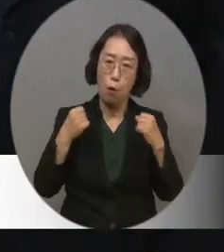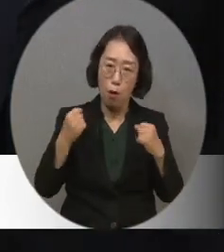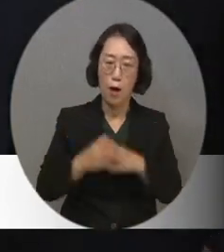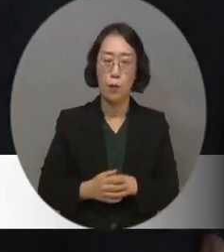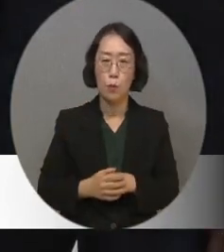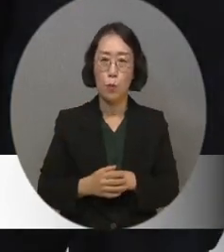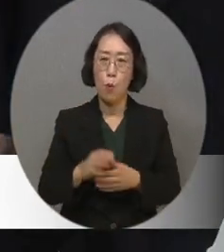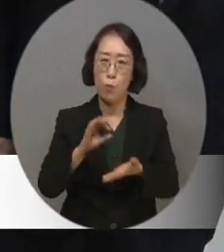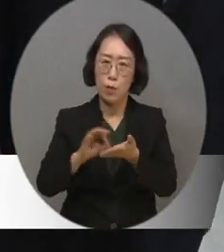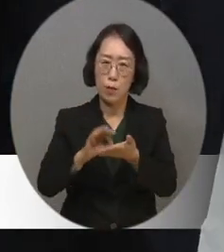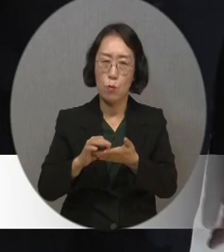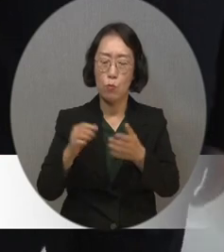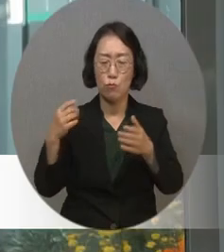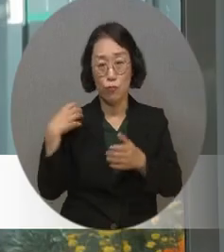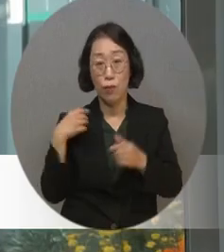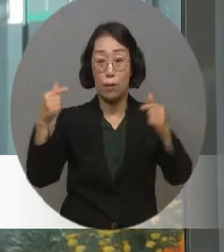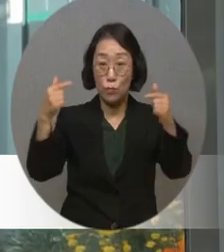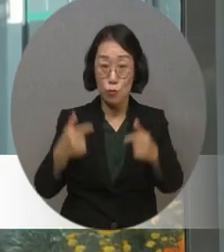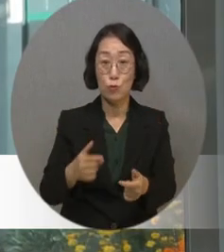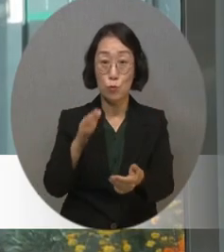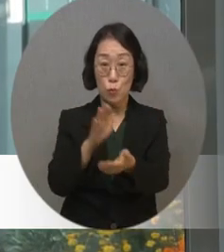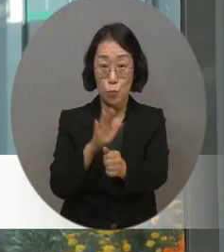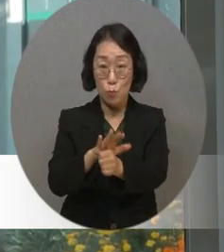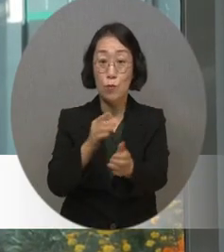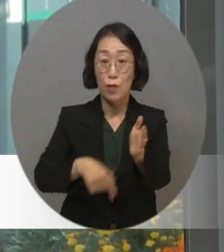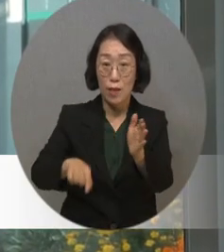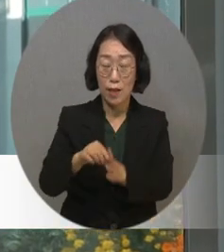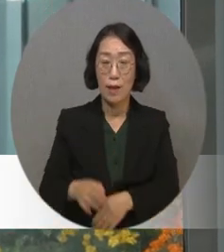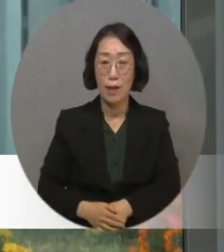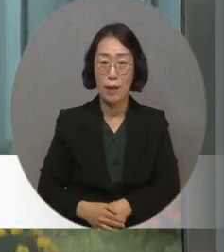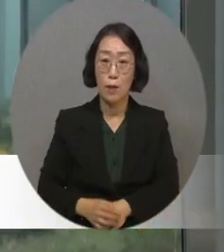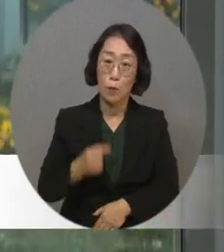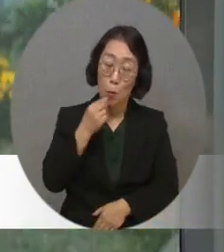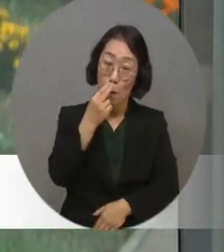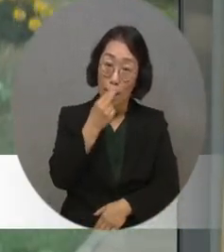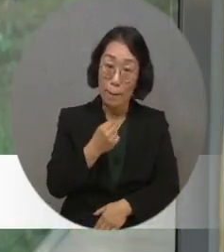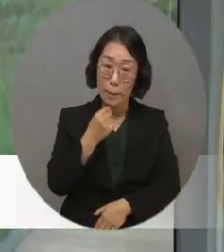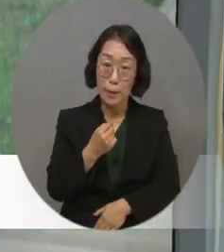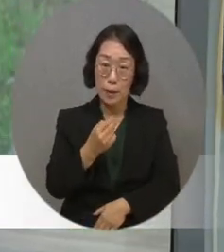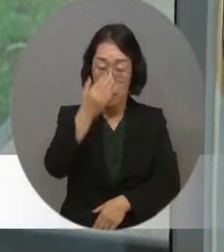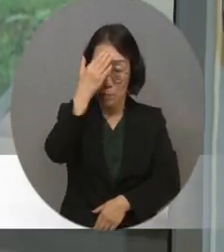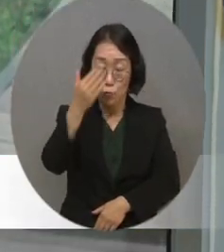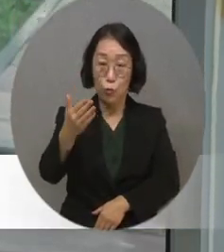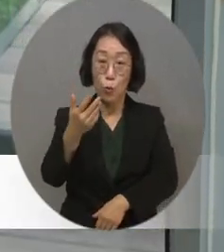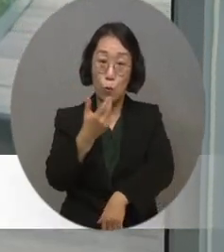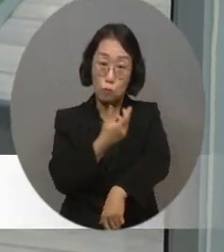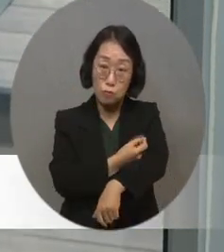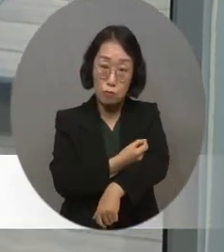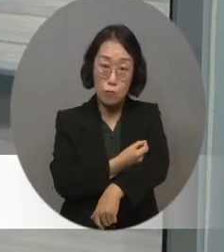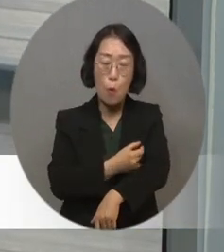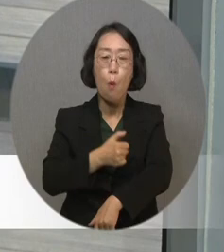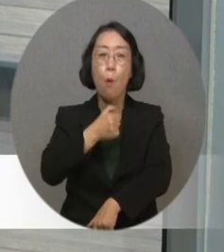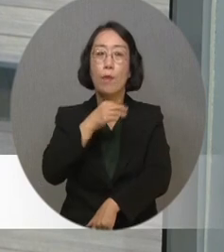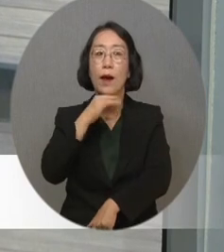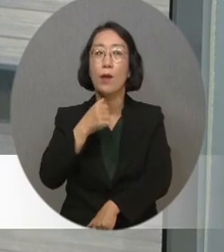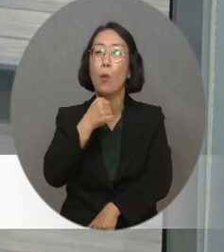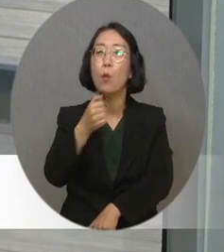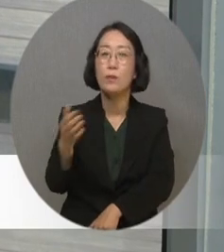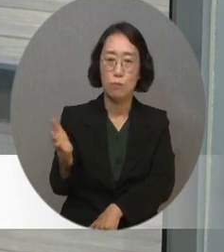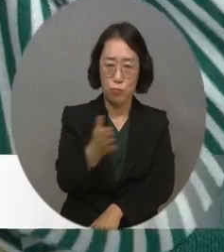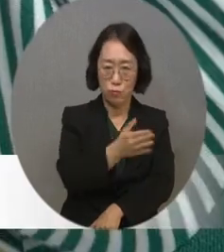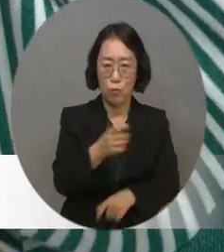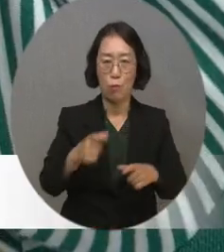의료비 부담 완화를 위해 올해부터 독감 인플루엔자 무료접종 대상연령을 50세 이상으로 대폭